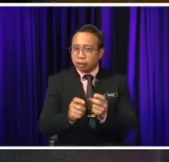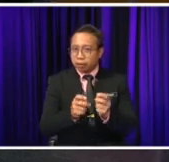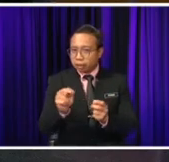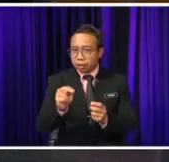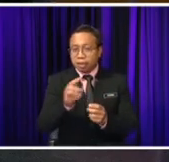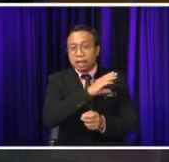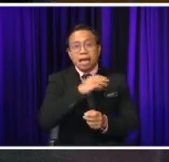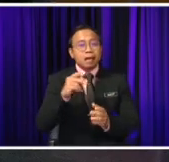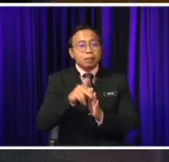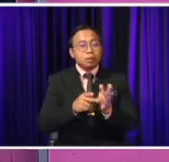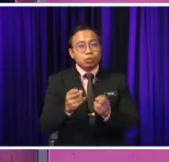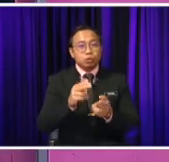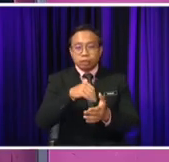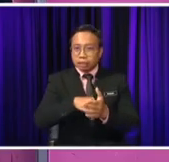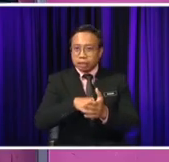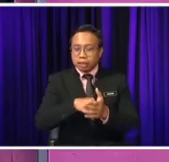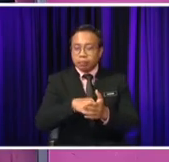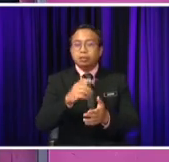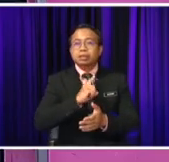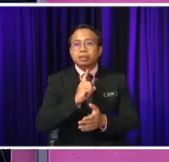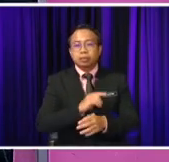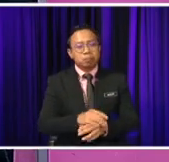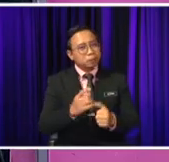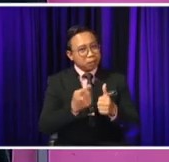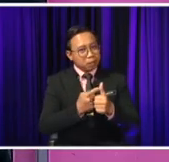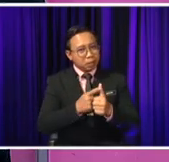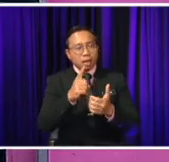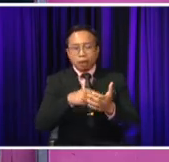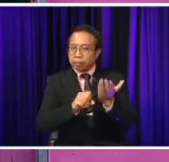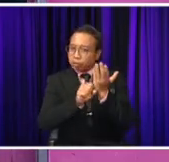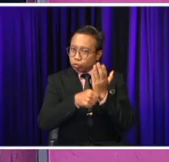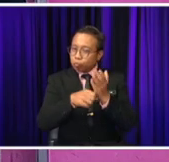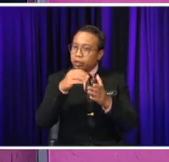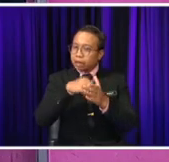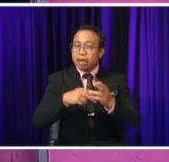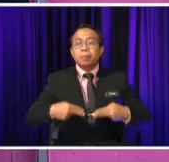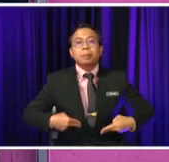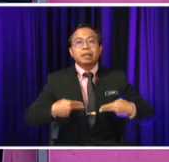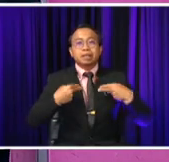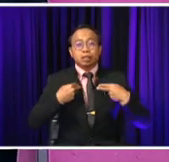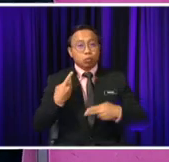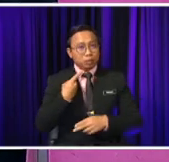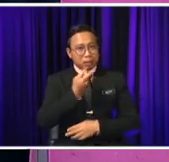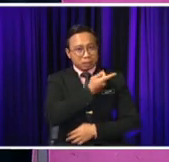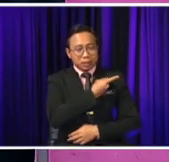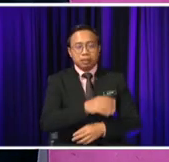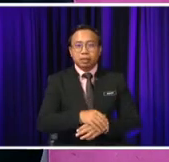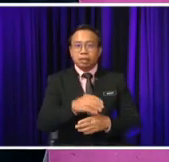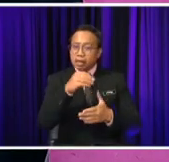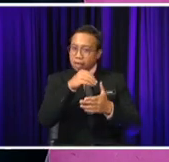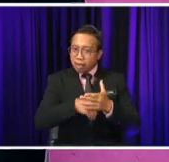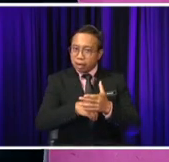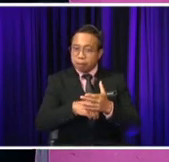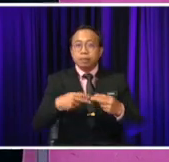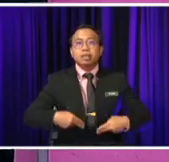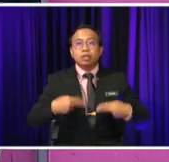dalam Islam yang pertama-tamanya apapun sumber dalam kehidupan kita apapun sumber dalam dalam kitab punya